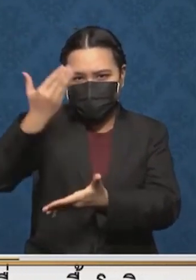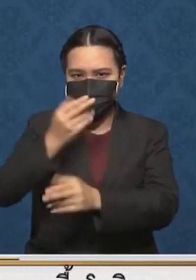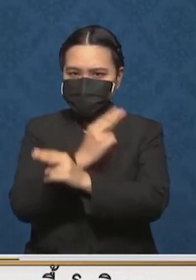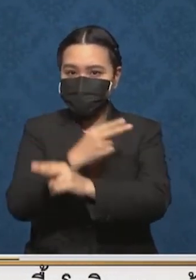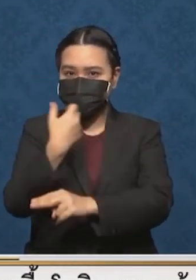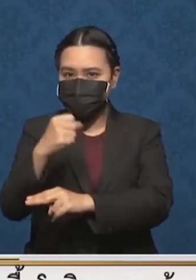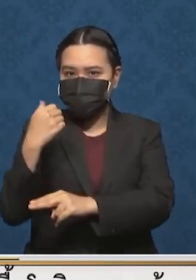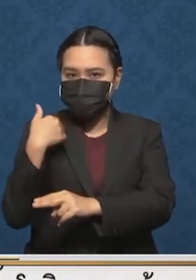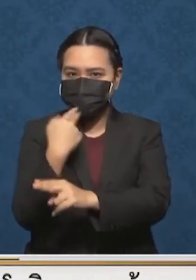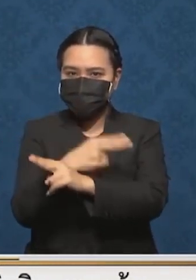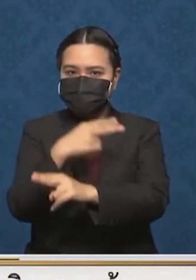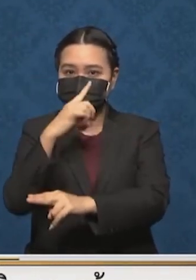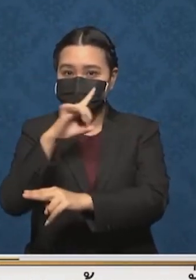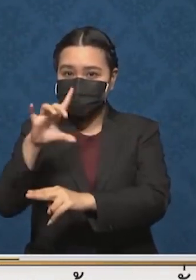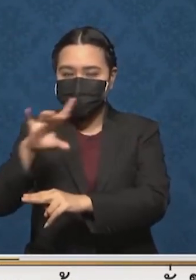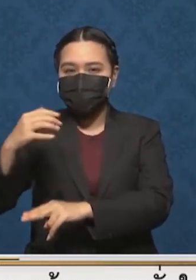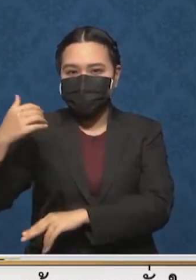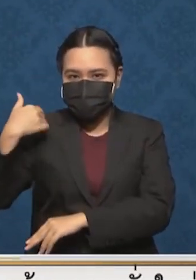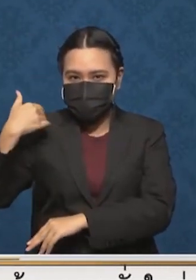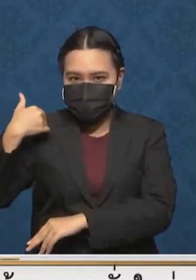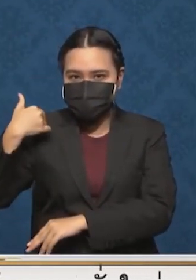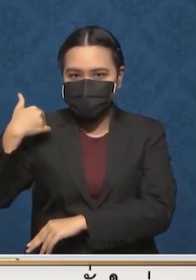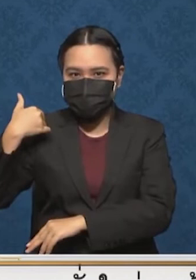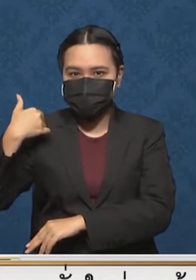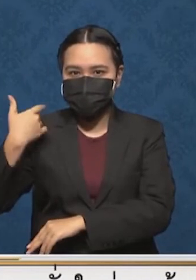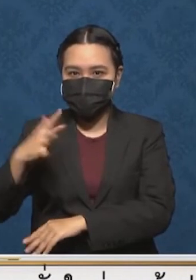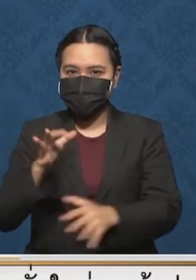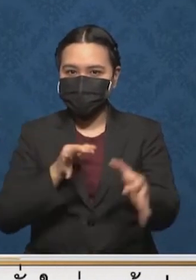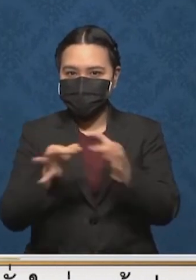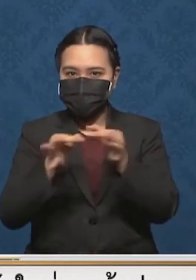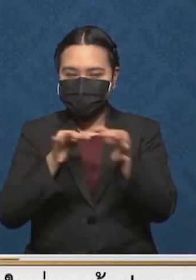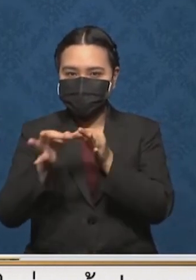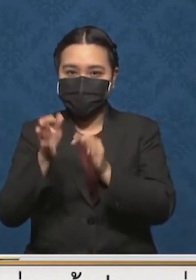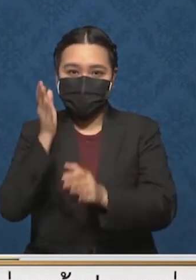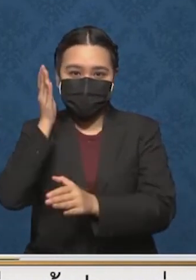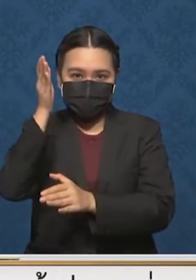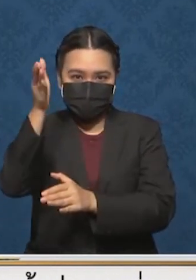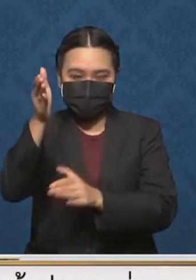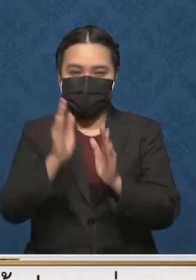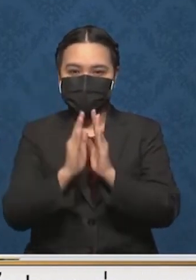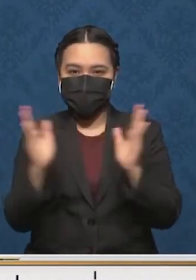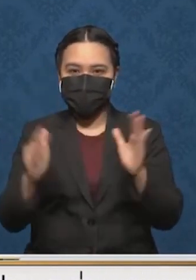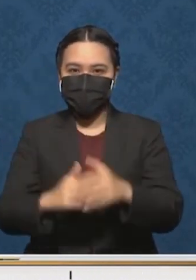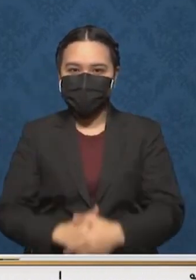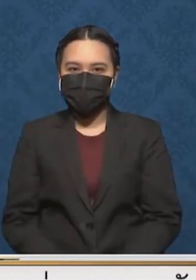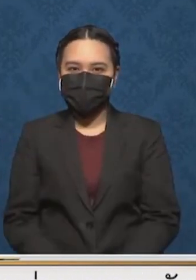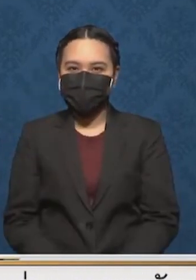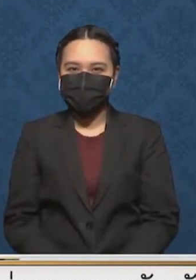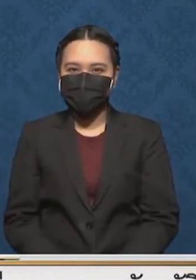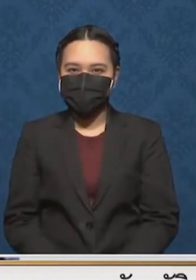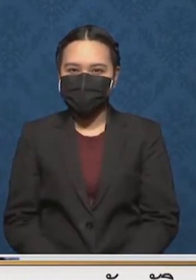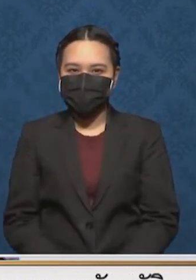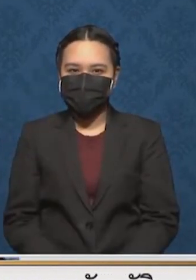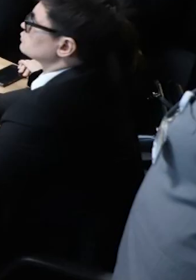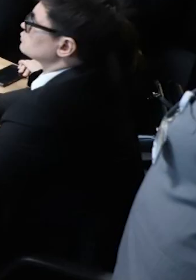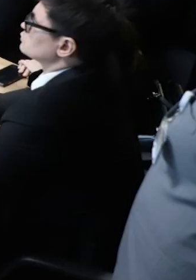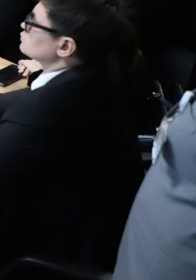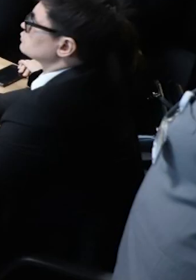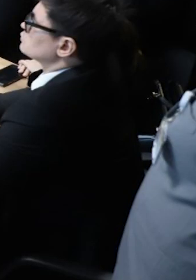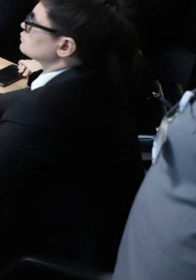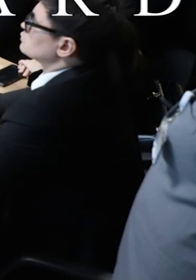100 เท่า ยังมีเลยนะครับก็เดี๋วจะอภิบรายนมาตราต่ไปนะครั ขอบคณครัขอบคคร